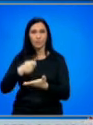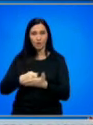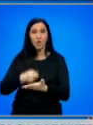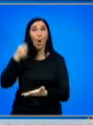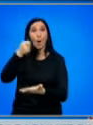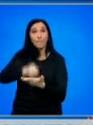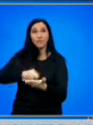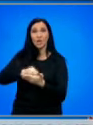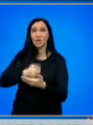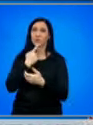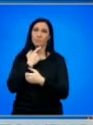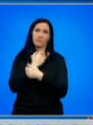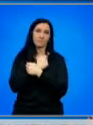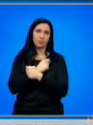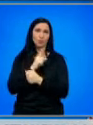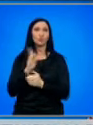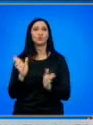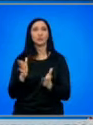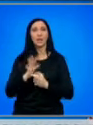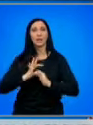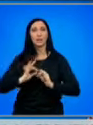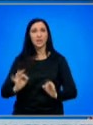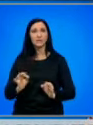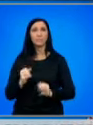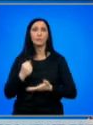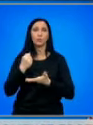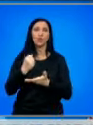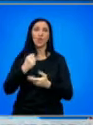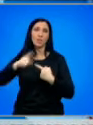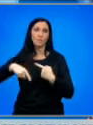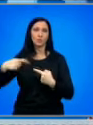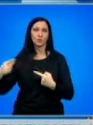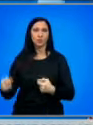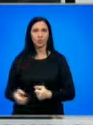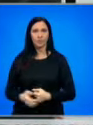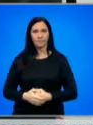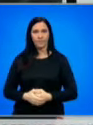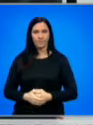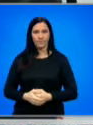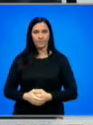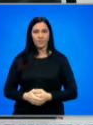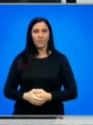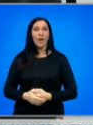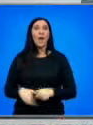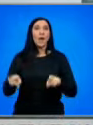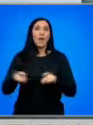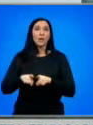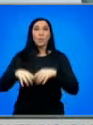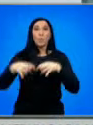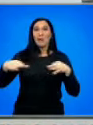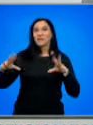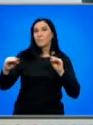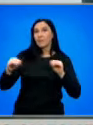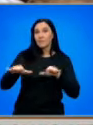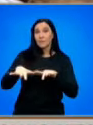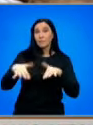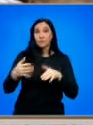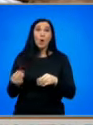на обезщетението за безработица, които ще станат ясни при бюджетната процедура. Като популистка мярка на парламента